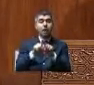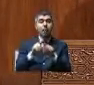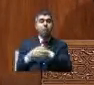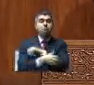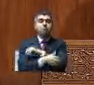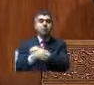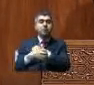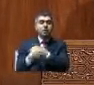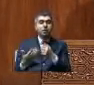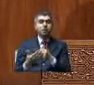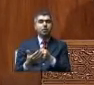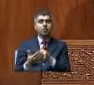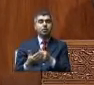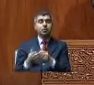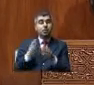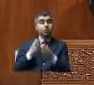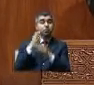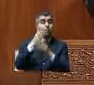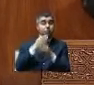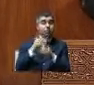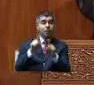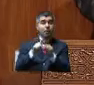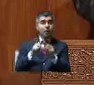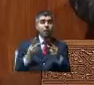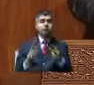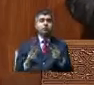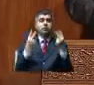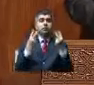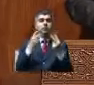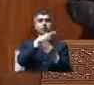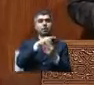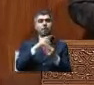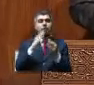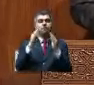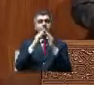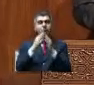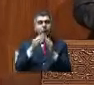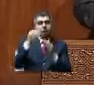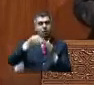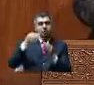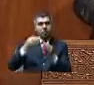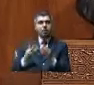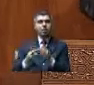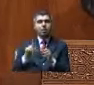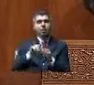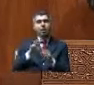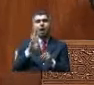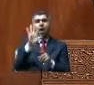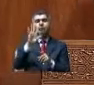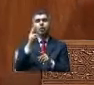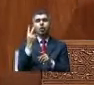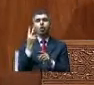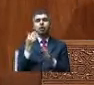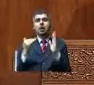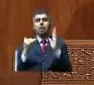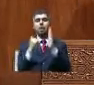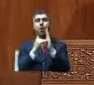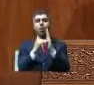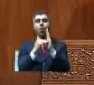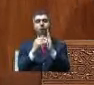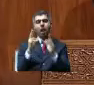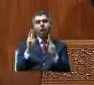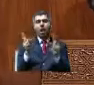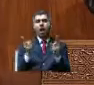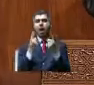الوسطى من أجل الولوج إلى سكن ذي جودة وسعر مناسبين، بالإضافة للديور ديال 25 مليون اللي كتعرفوا